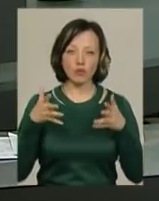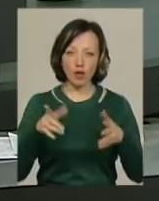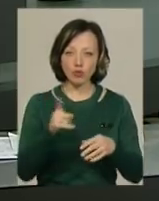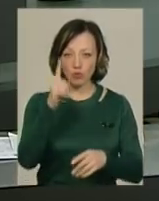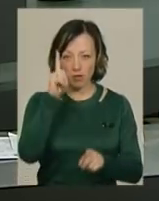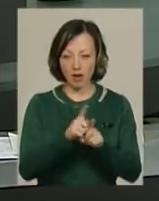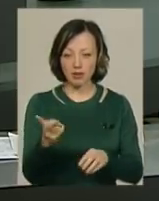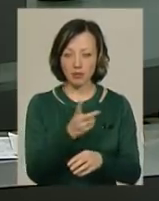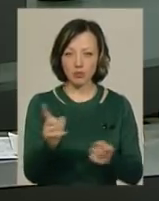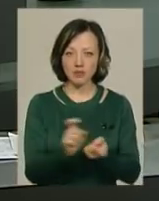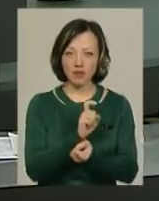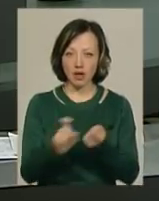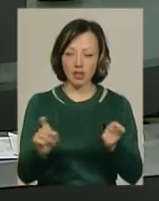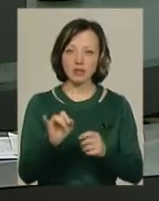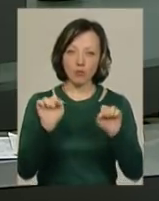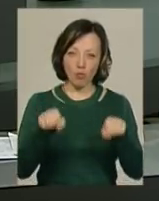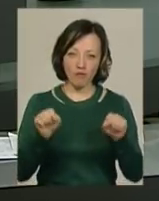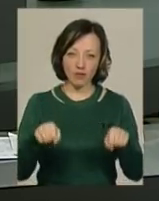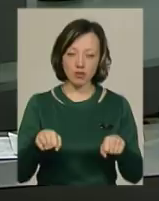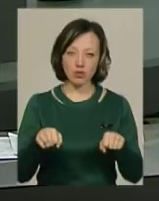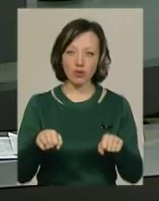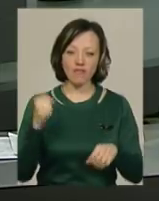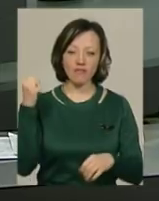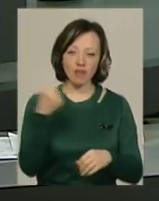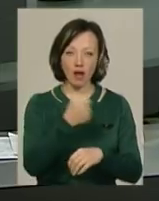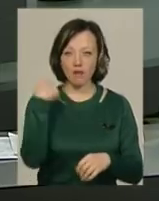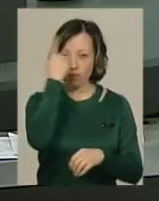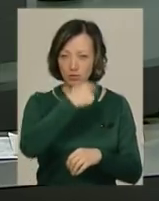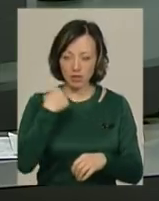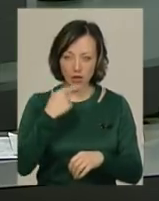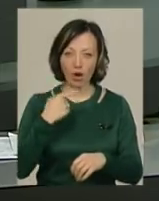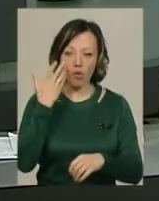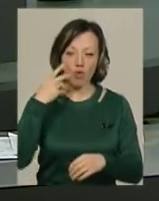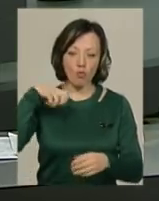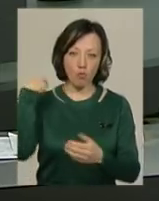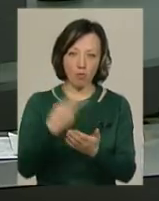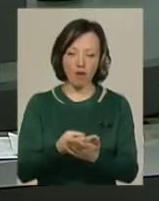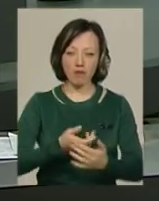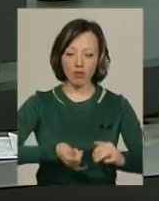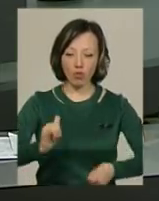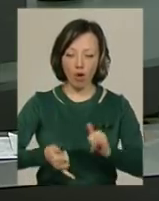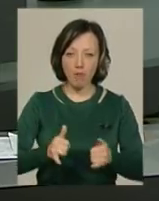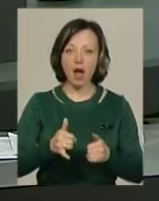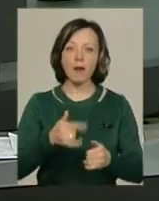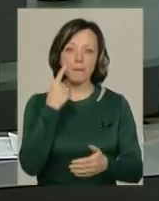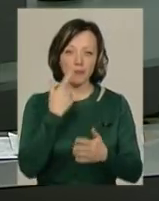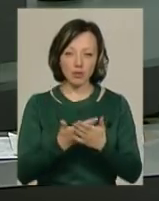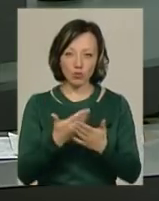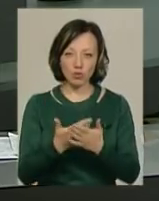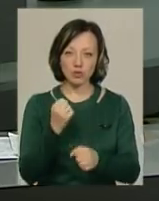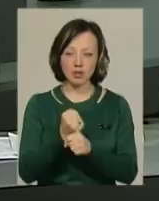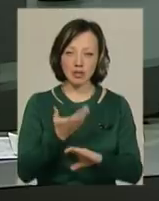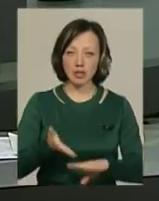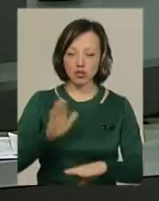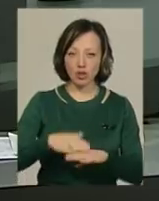брати посварилися, і заявник, ймовірно, вдарив потерпілого спочатку в обличчя, а коли чоловік впав, бив його ногами. Підозрюваного у нанесенні